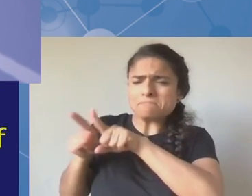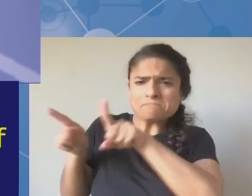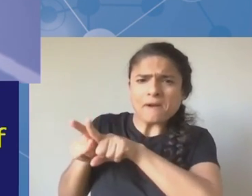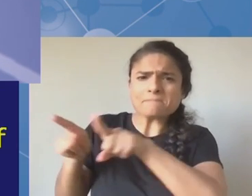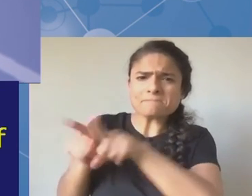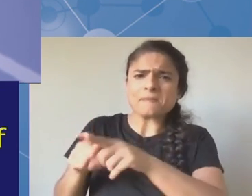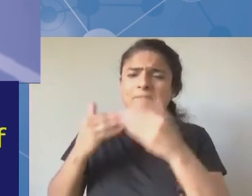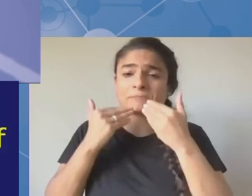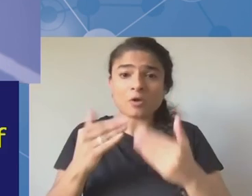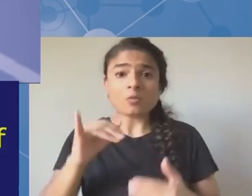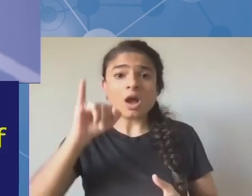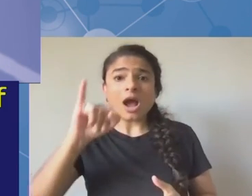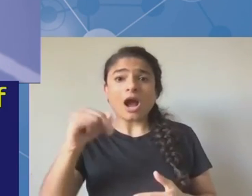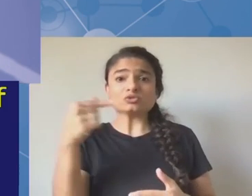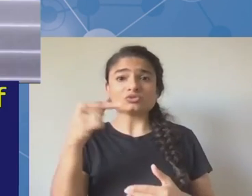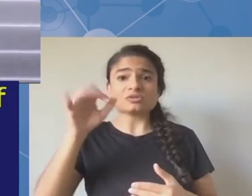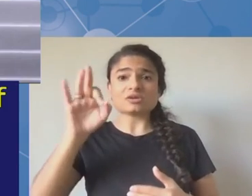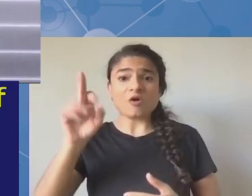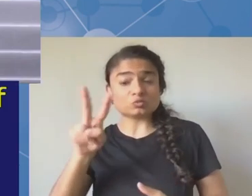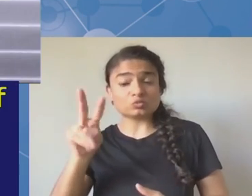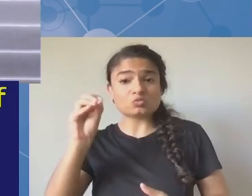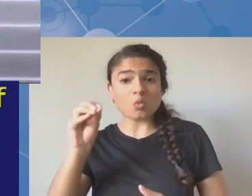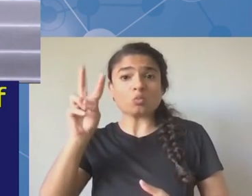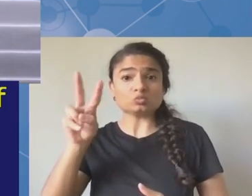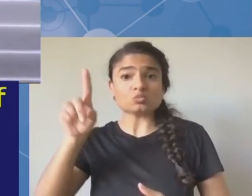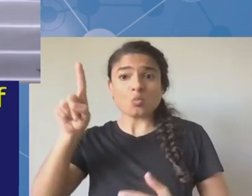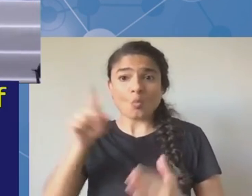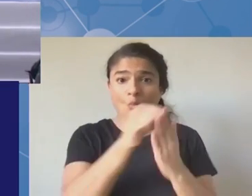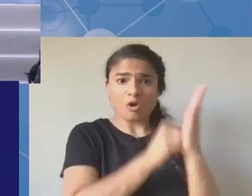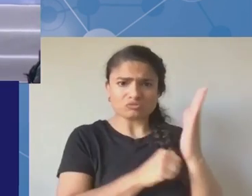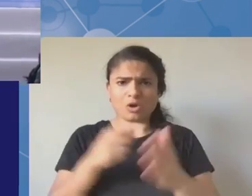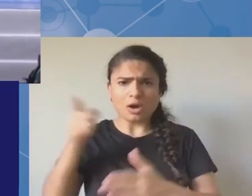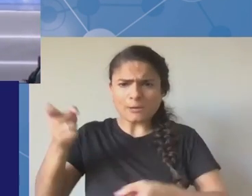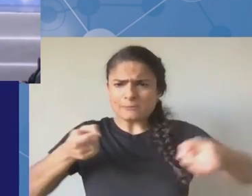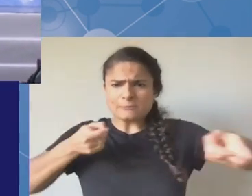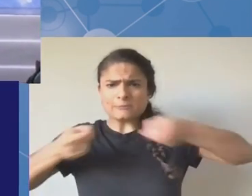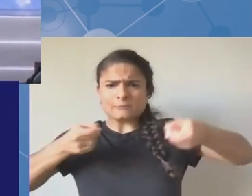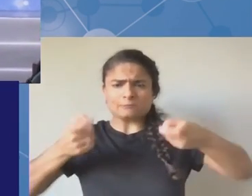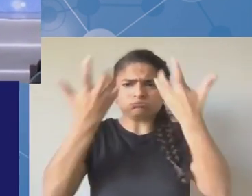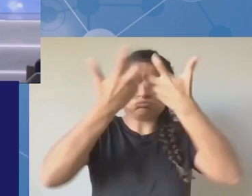этой сессии. Вот Анриет Эстерхойзен, она